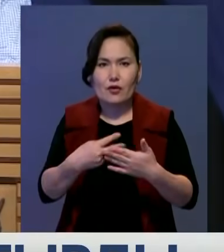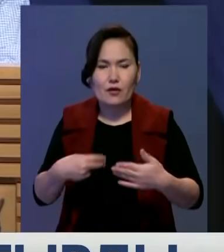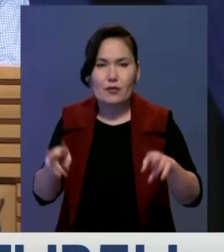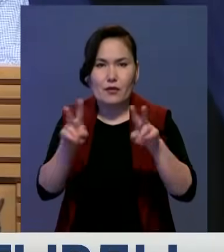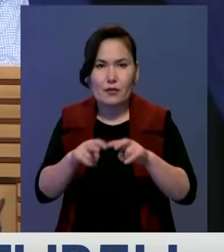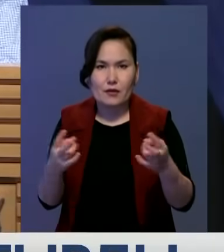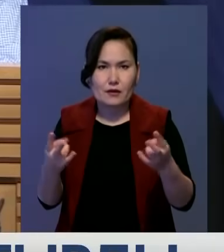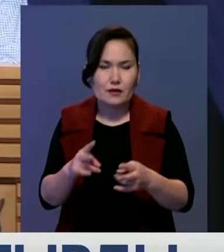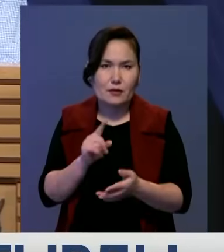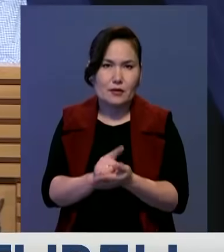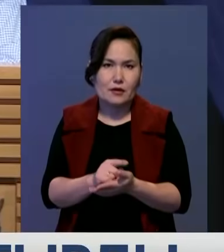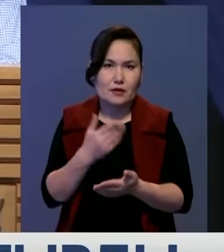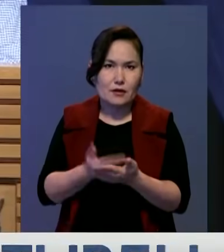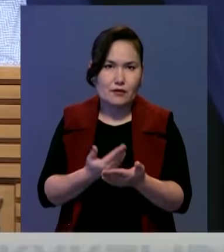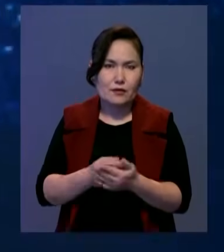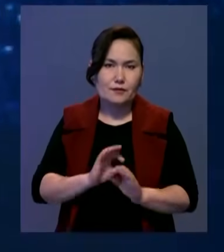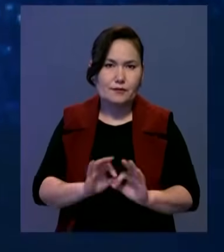отырыңыз.